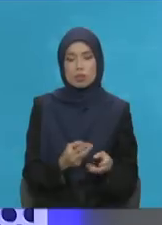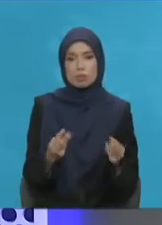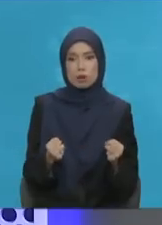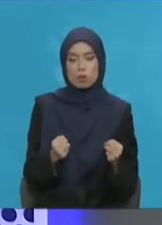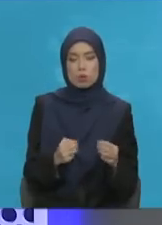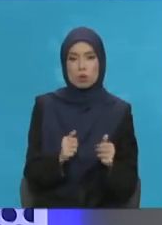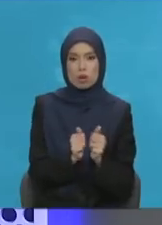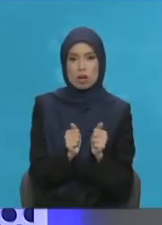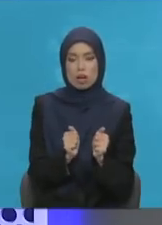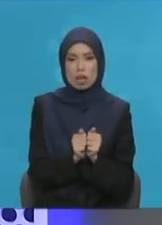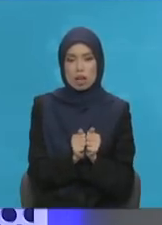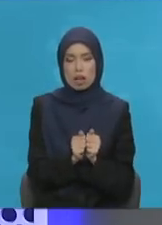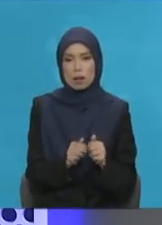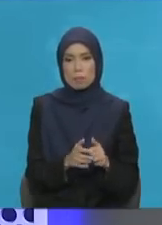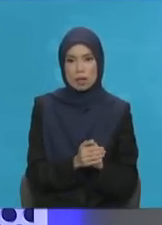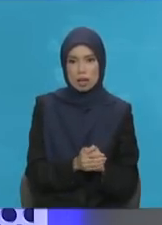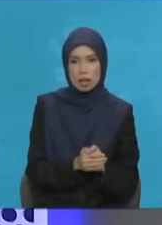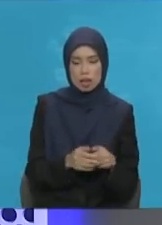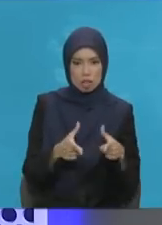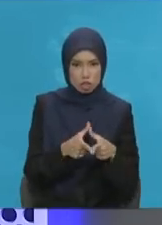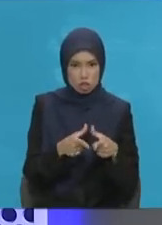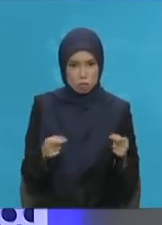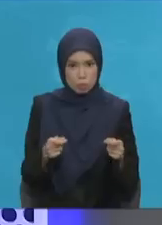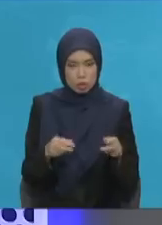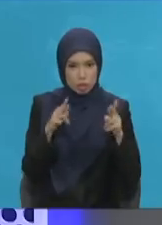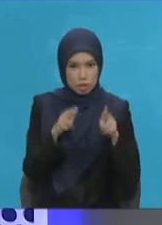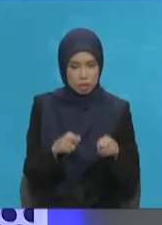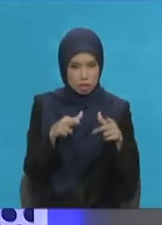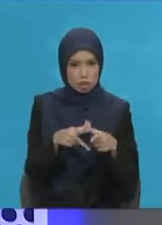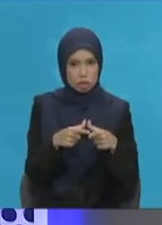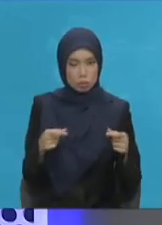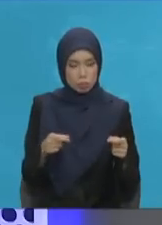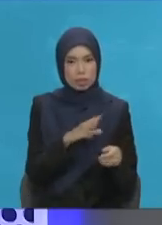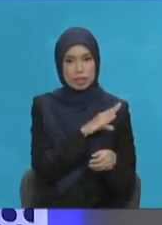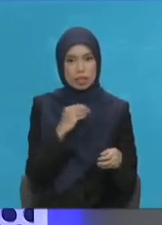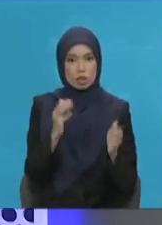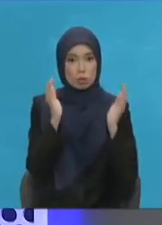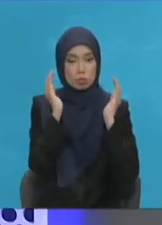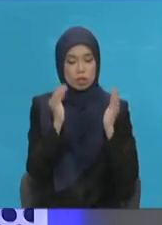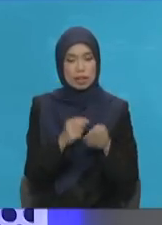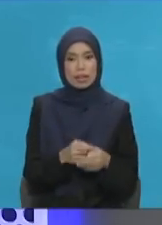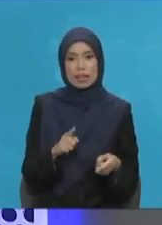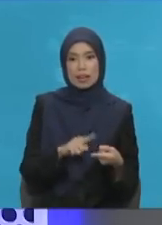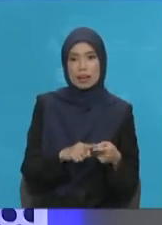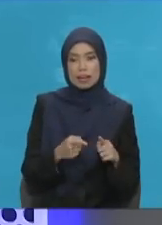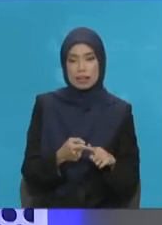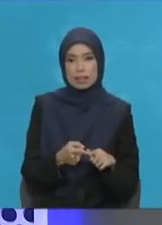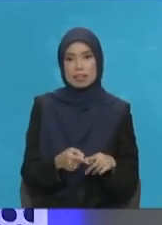rakyat jepun dan Rantau Asep Pasifik dan membina asas persahabatan dan kerjasama